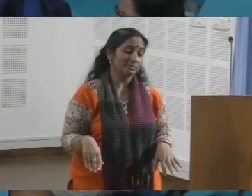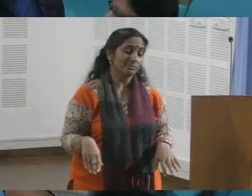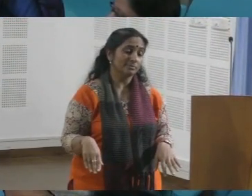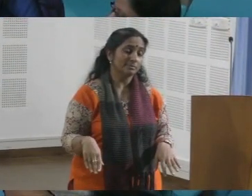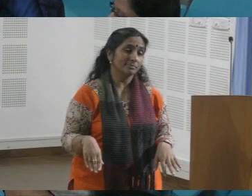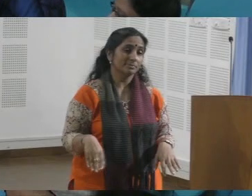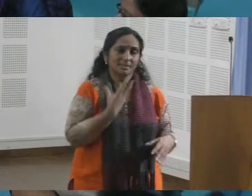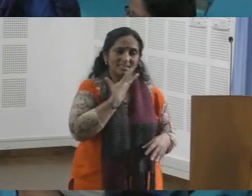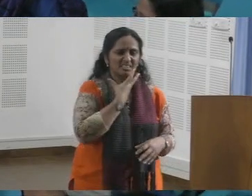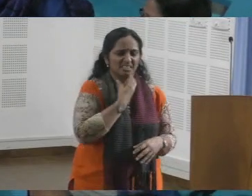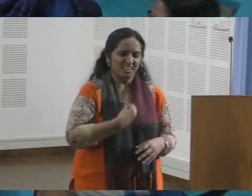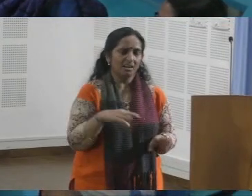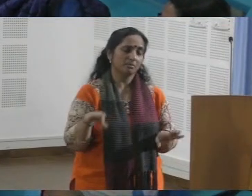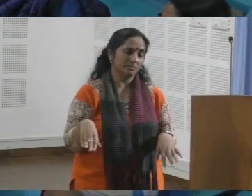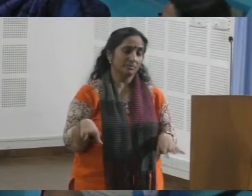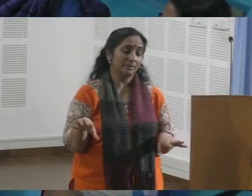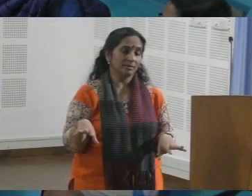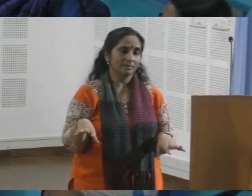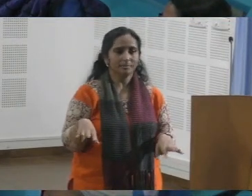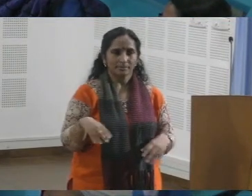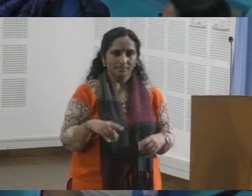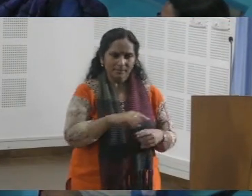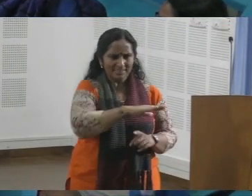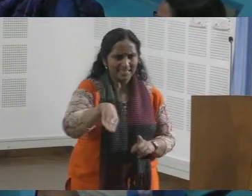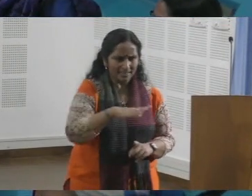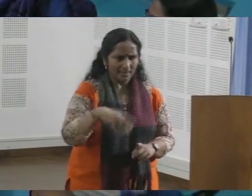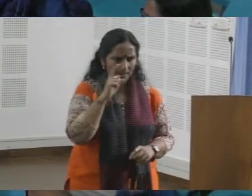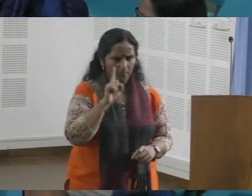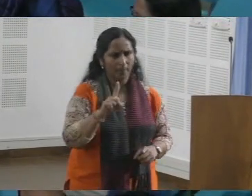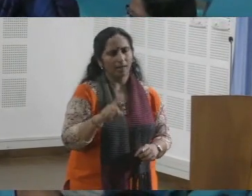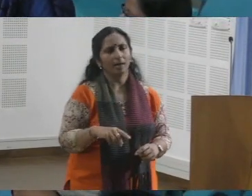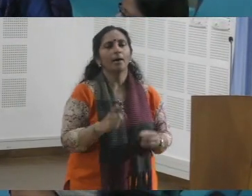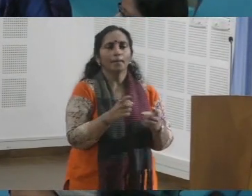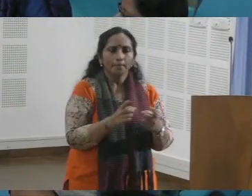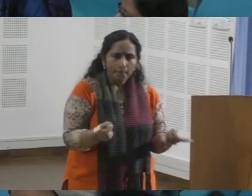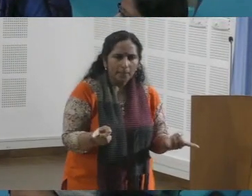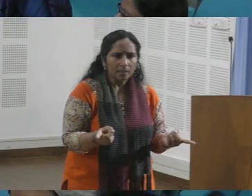ആണ്. പിന്നെ അവരിപ്പോൾ തന്നെ ടെക്നോളജിയിൽ ഭയങ്കര എന്താണ്